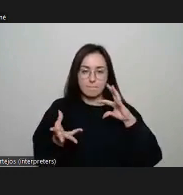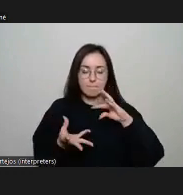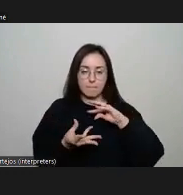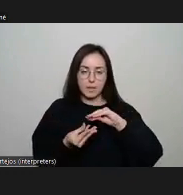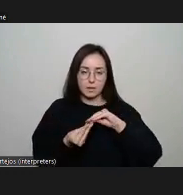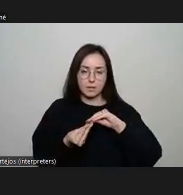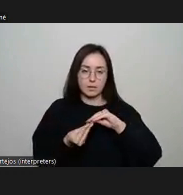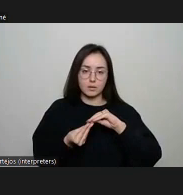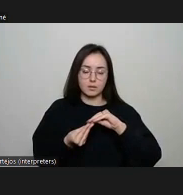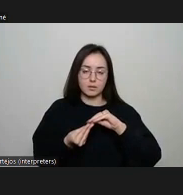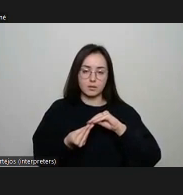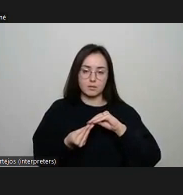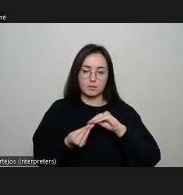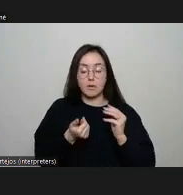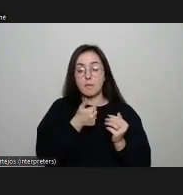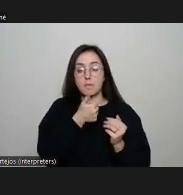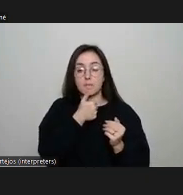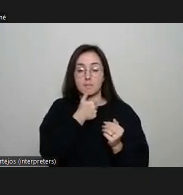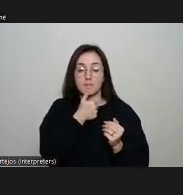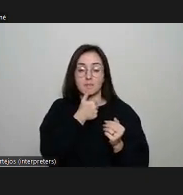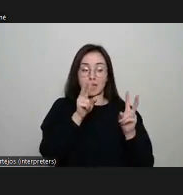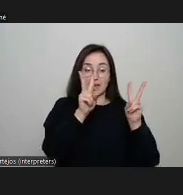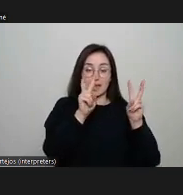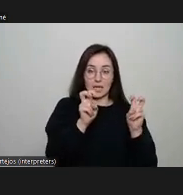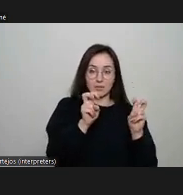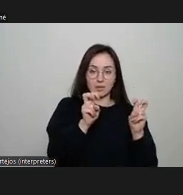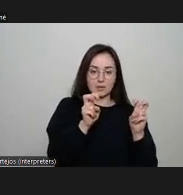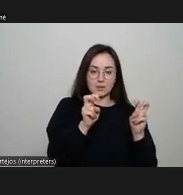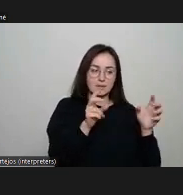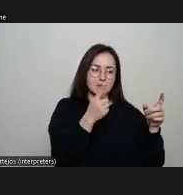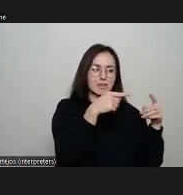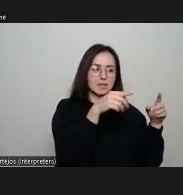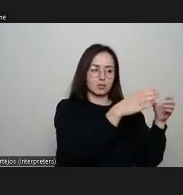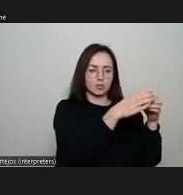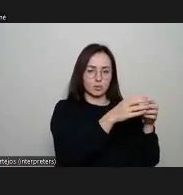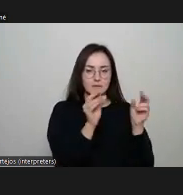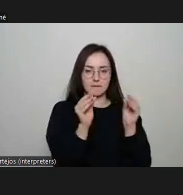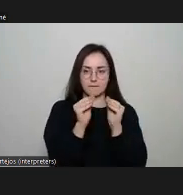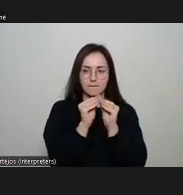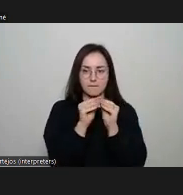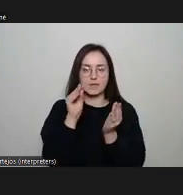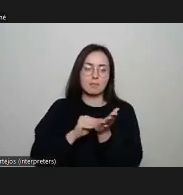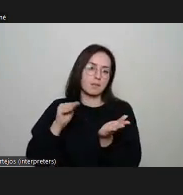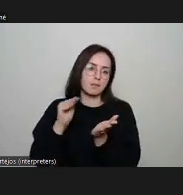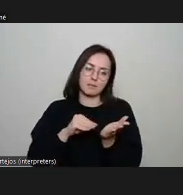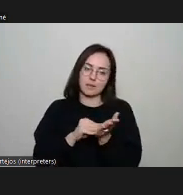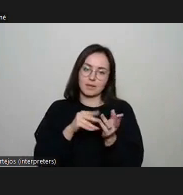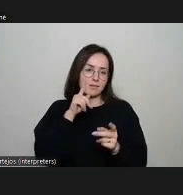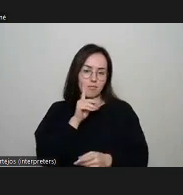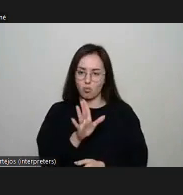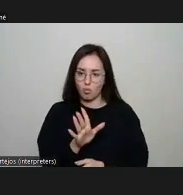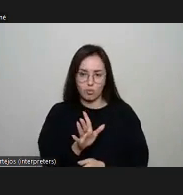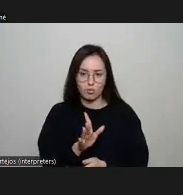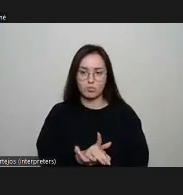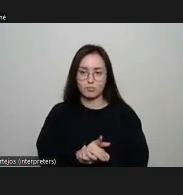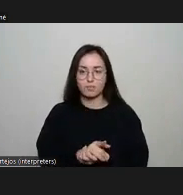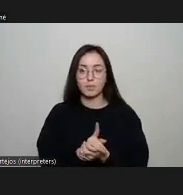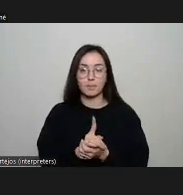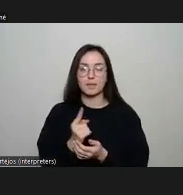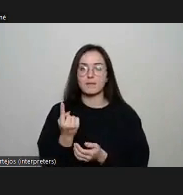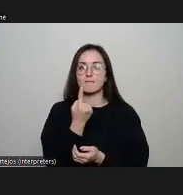mes, tarkim, palietėm tuos pačius dalykus, ką ir kitos grupės kalbėjo, tai čia kartuotis aš visai nenoriu. Bet